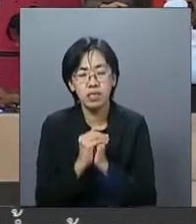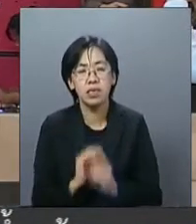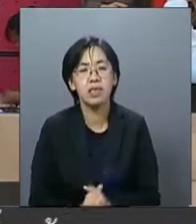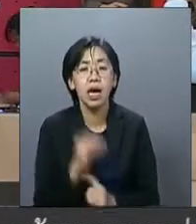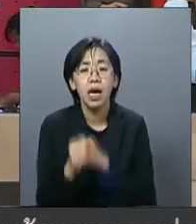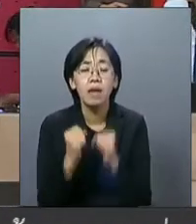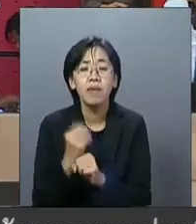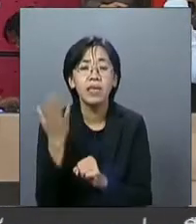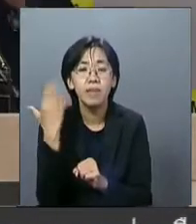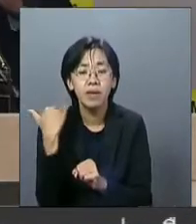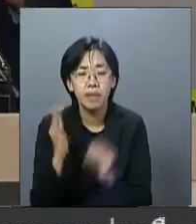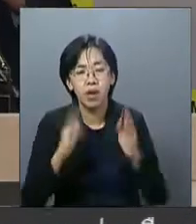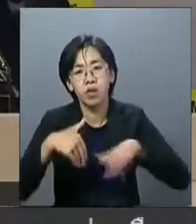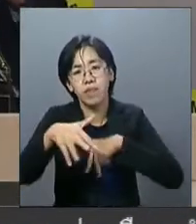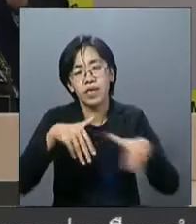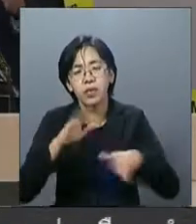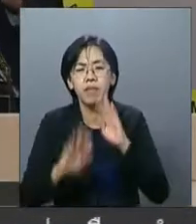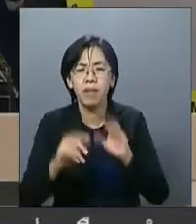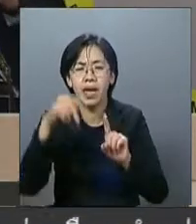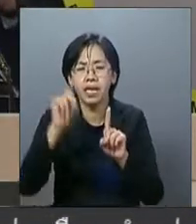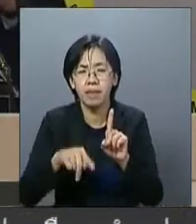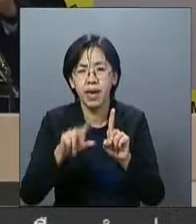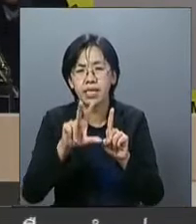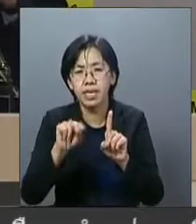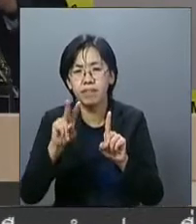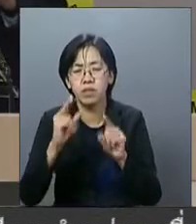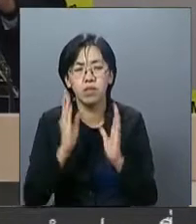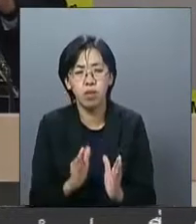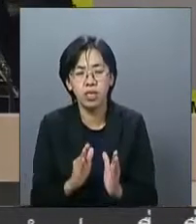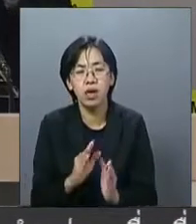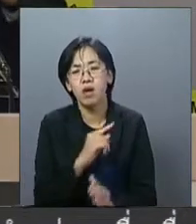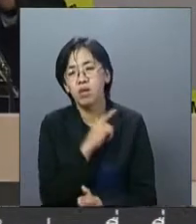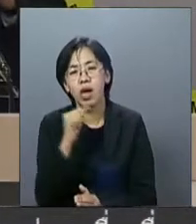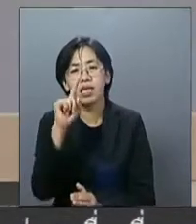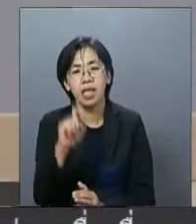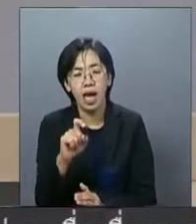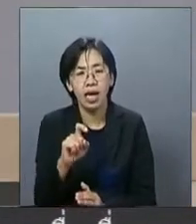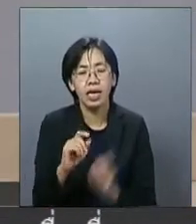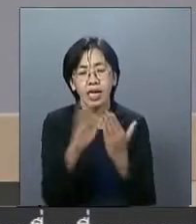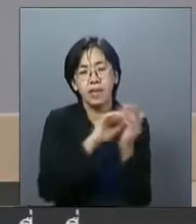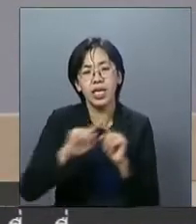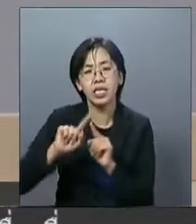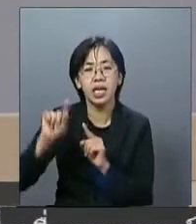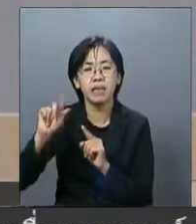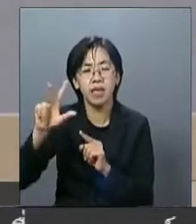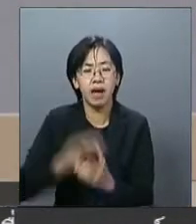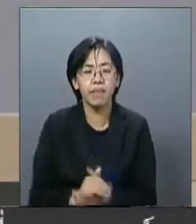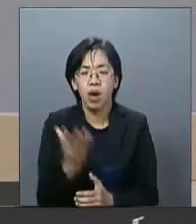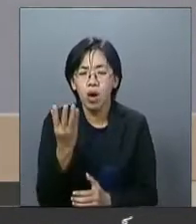มามีประชาชนอย่างน้อย 1,032 คนถูกประหารชีวิตใน23ประเทศซึ่งลดลงจ